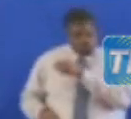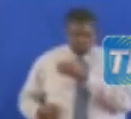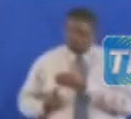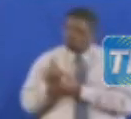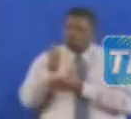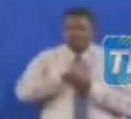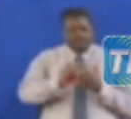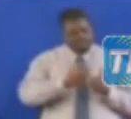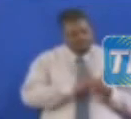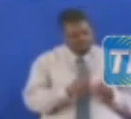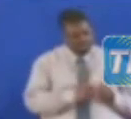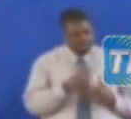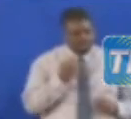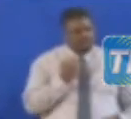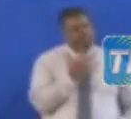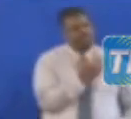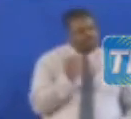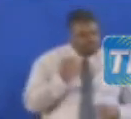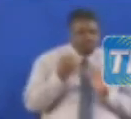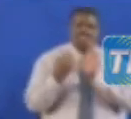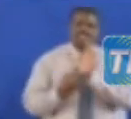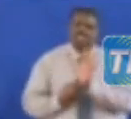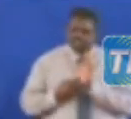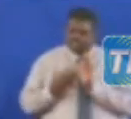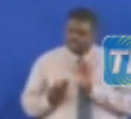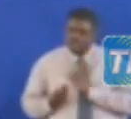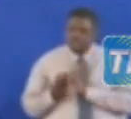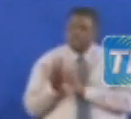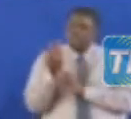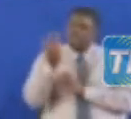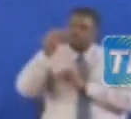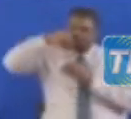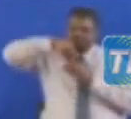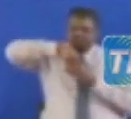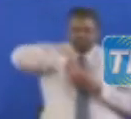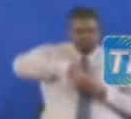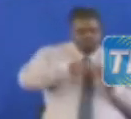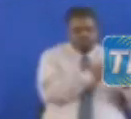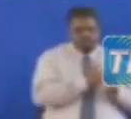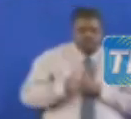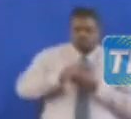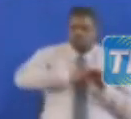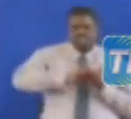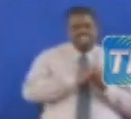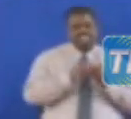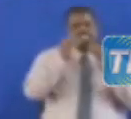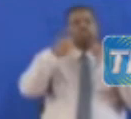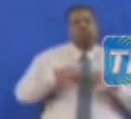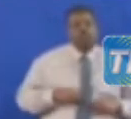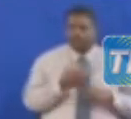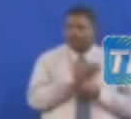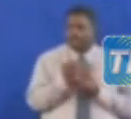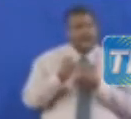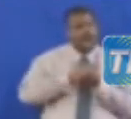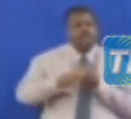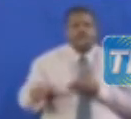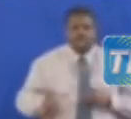na wanafunzi wa kidato cha 5 na 6 kujumuishwa katika mpango wa elimu msingi na sekondari bila